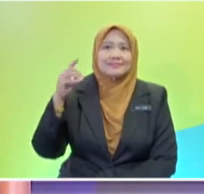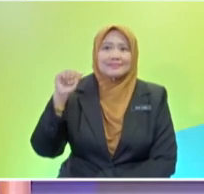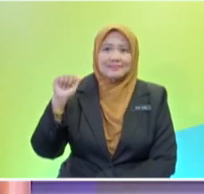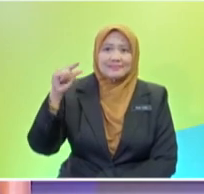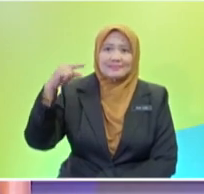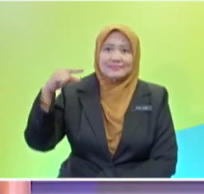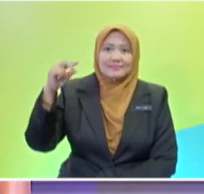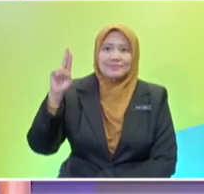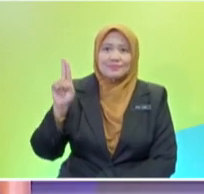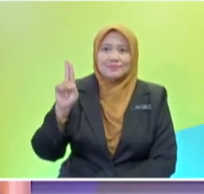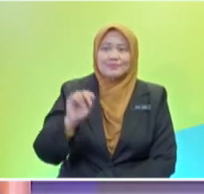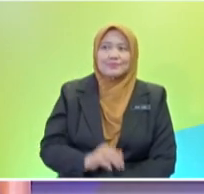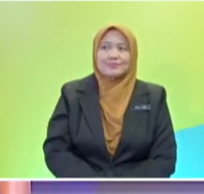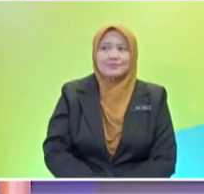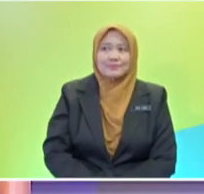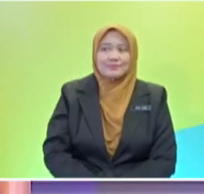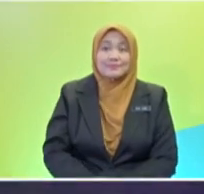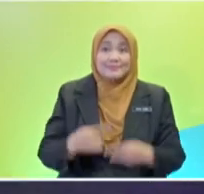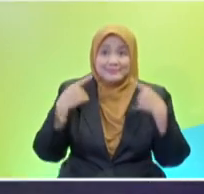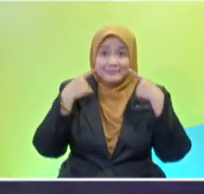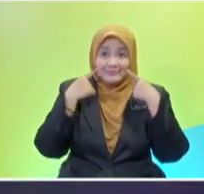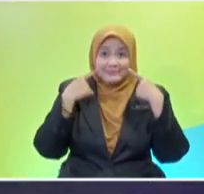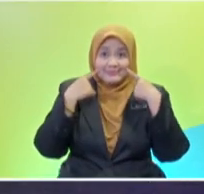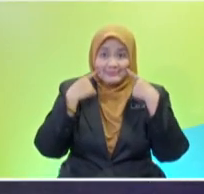aku yang ini play-doh